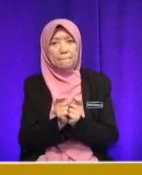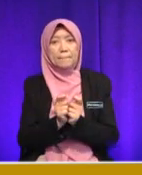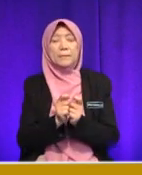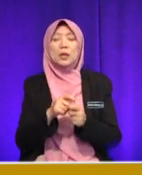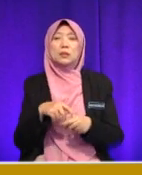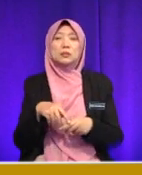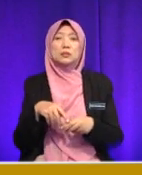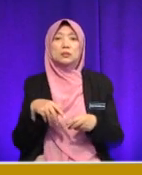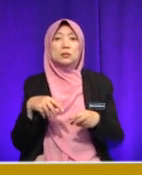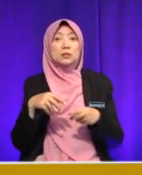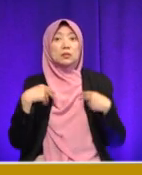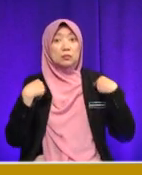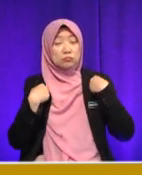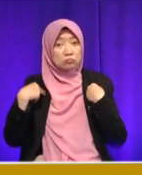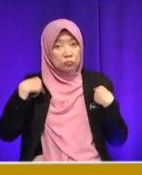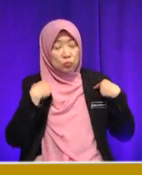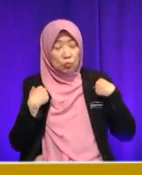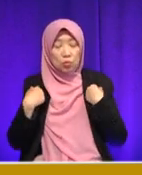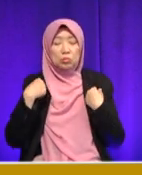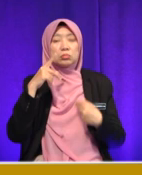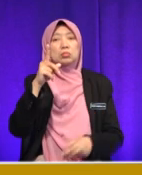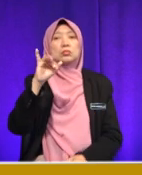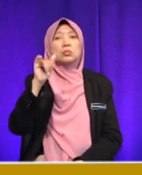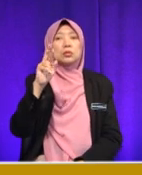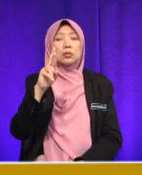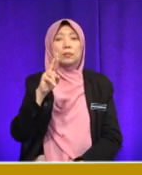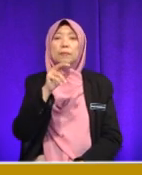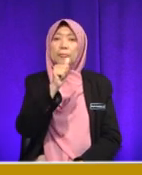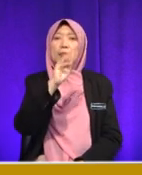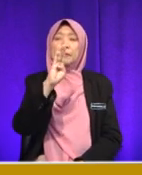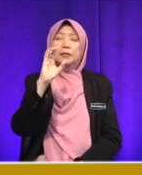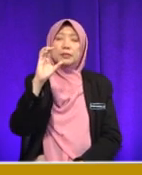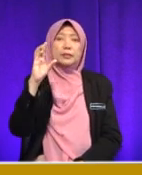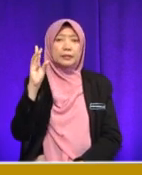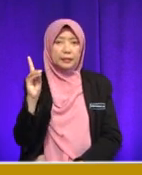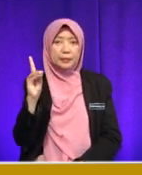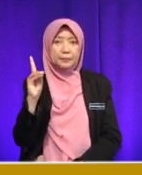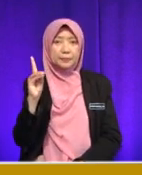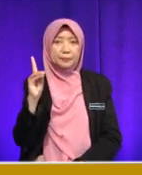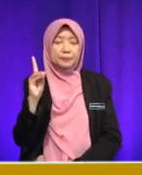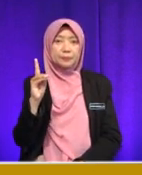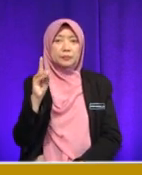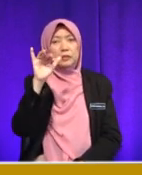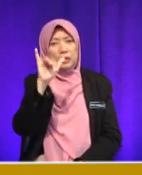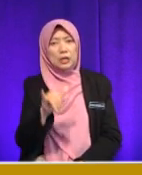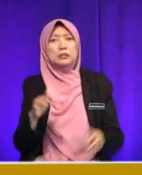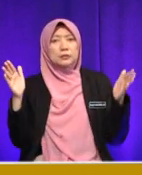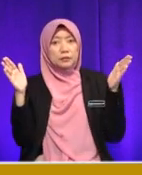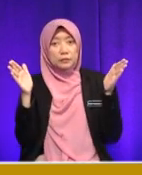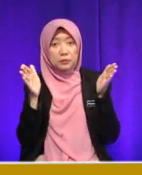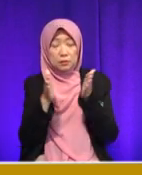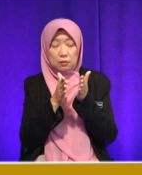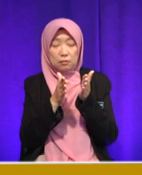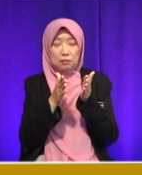hidupan liar. Kawasan sisi 4 ABCD. Jadi ABCD adalah yang kecil ni,